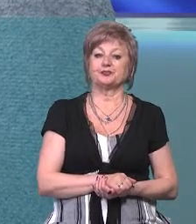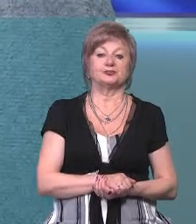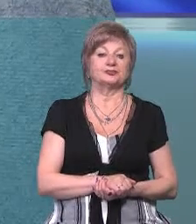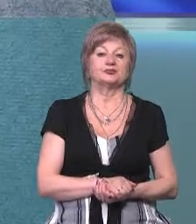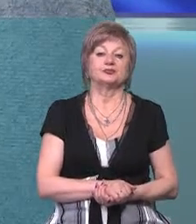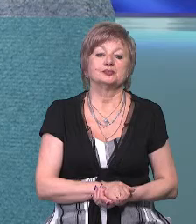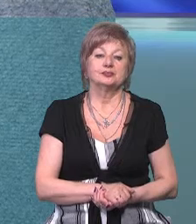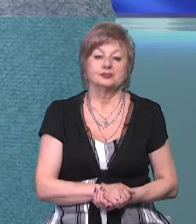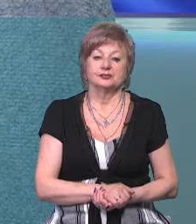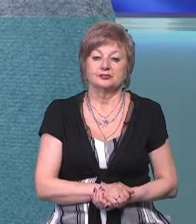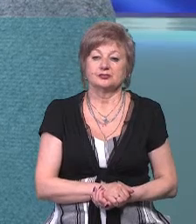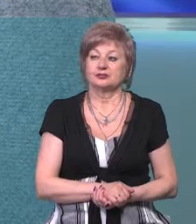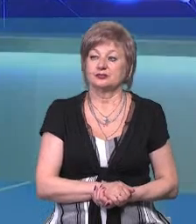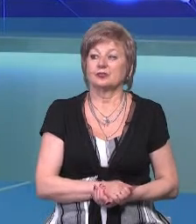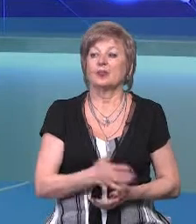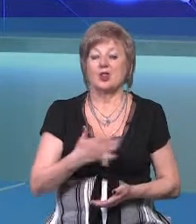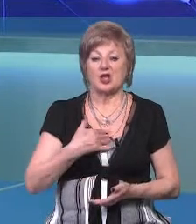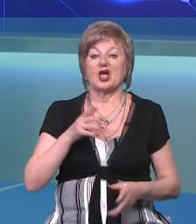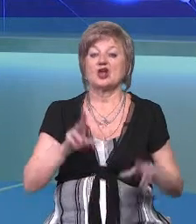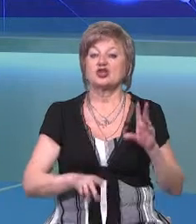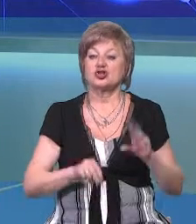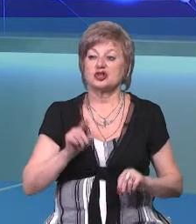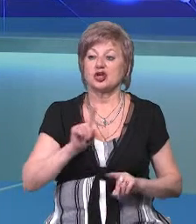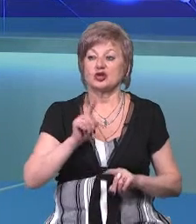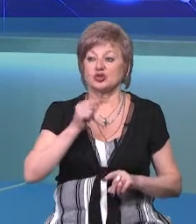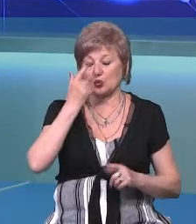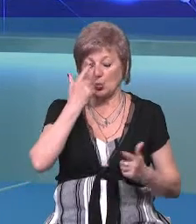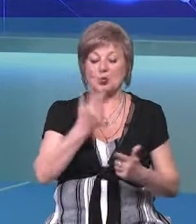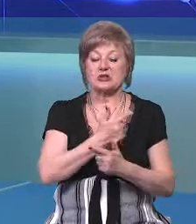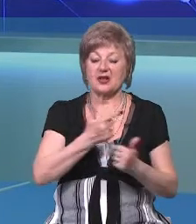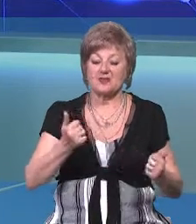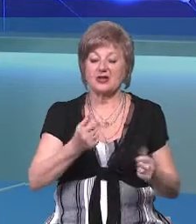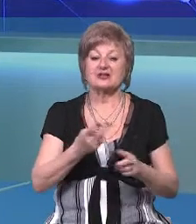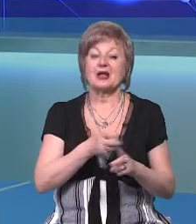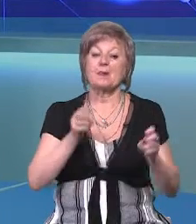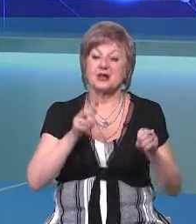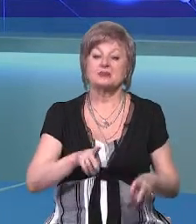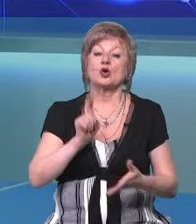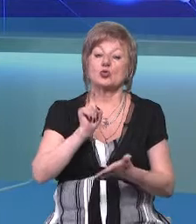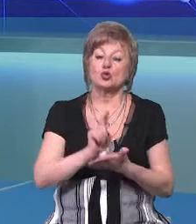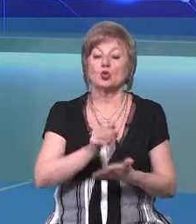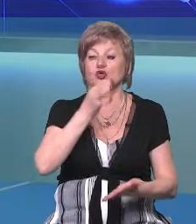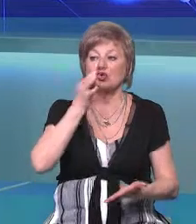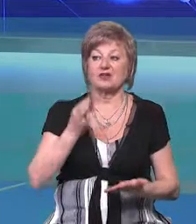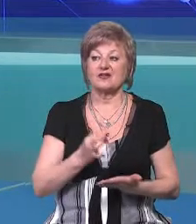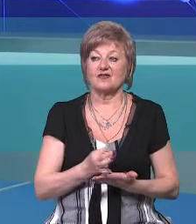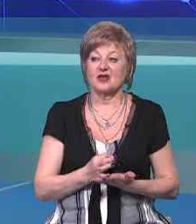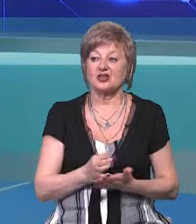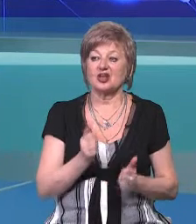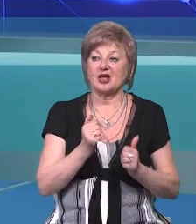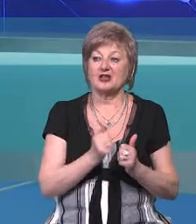правозахисника? Я вважаю, що за інформаційну безпеку має відповідати